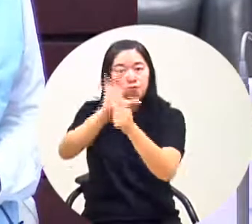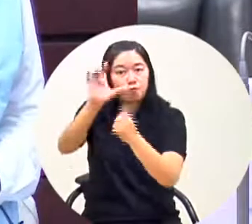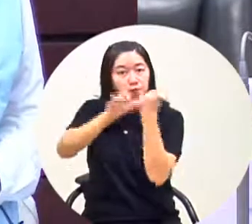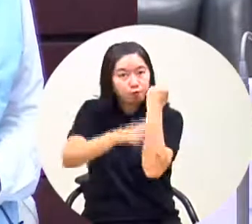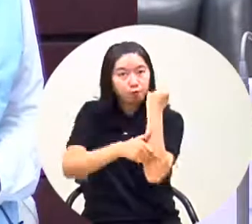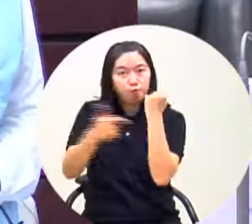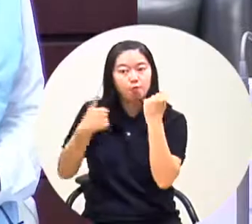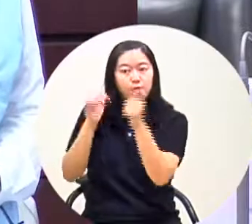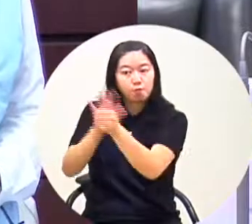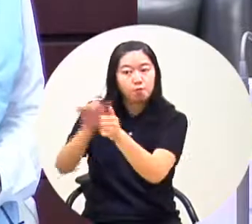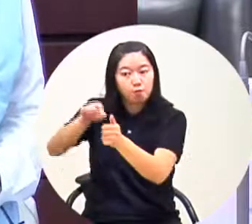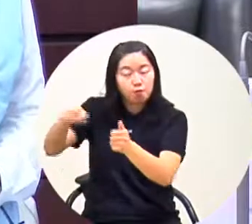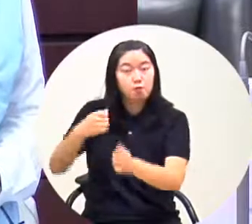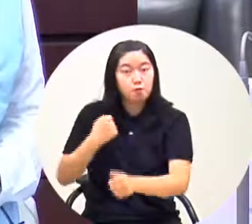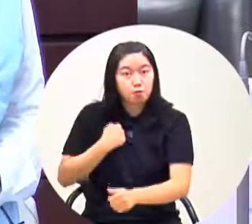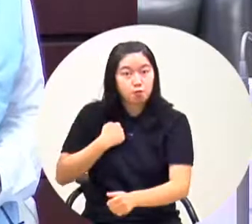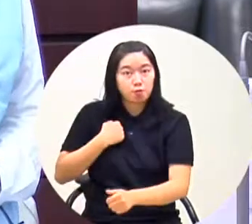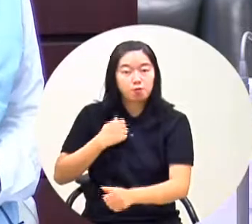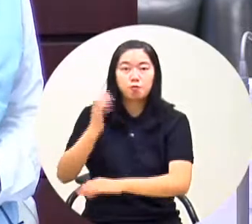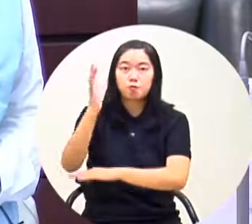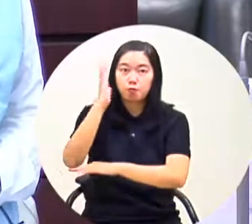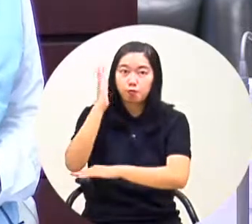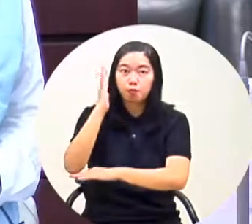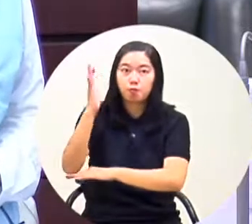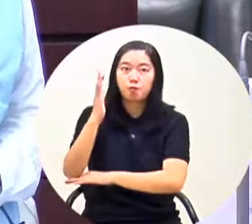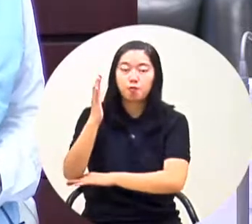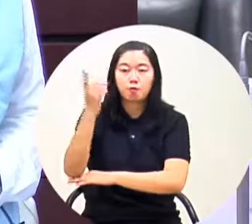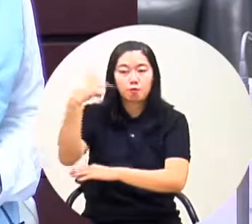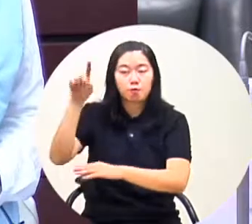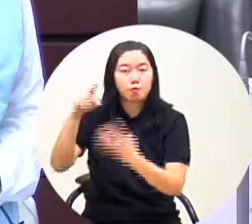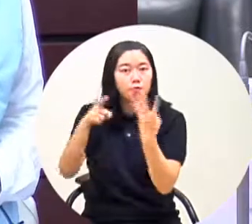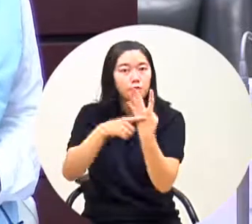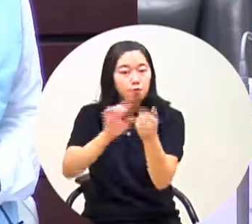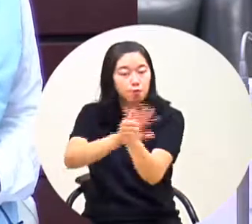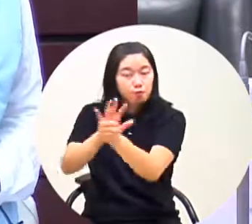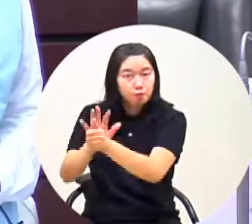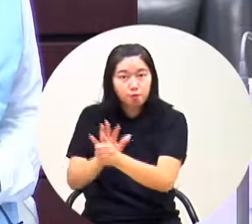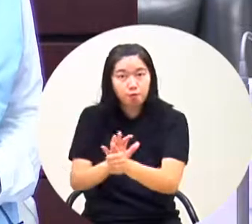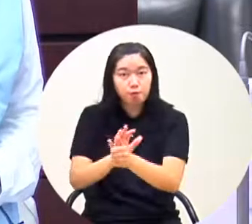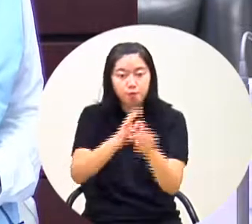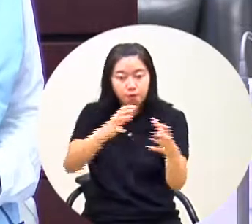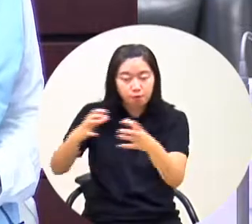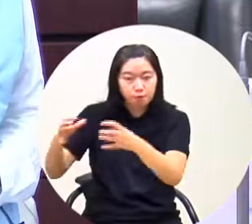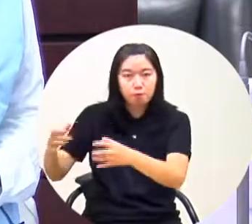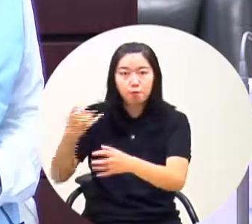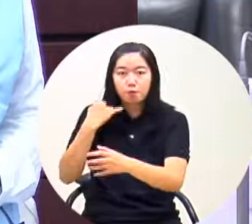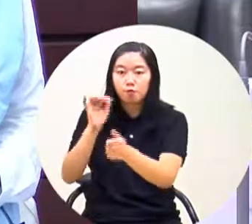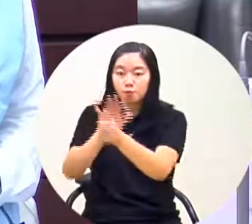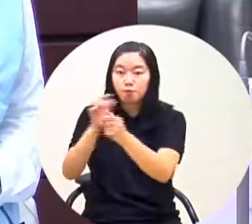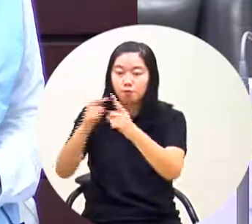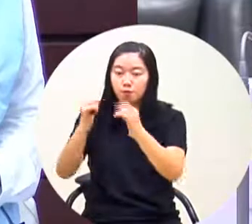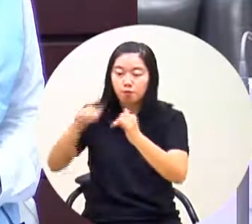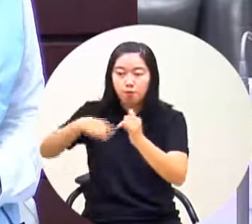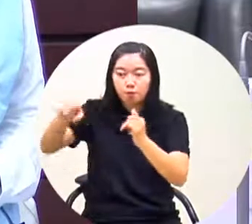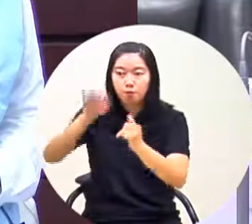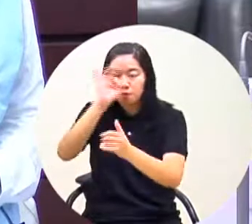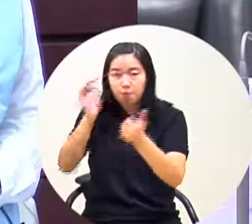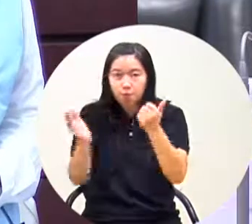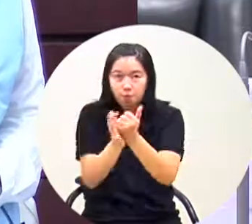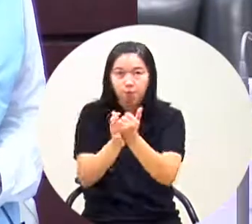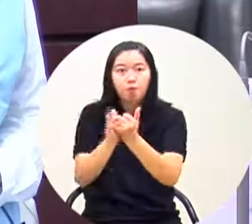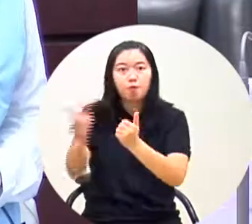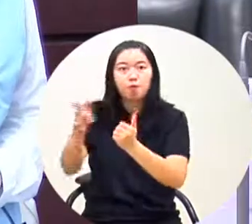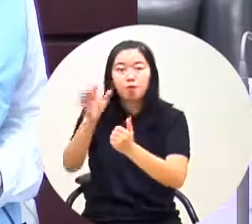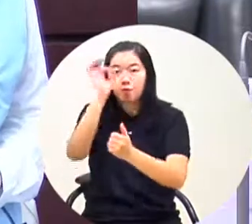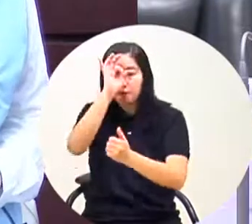道。公立的就业服务机构是可以协助一些比较弱势的劳工来找到一些比较稳定的就业环